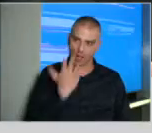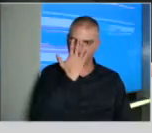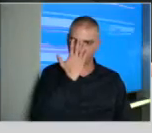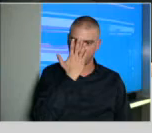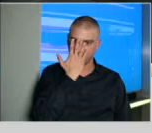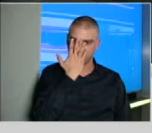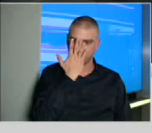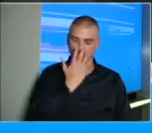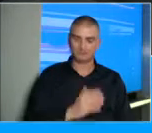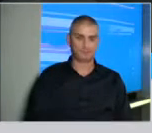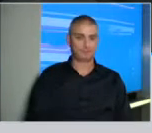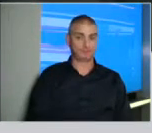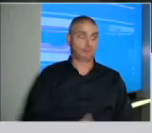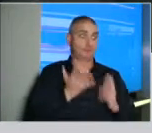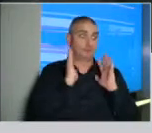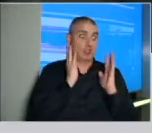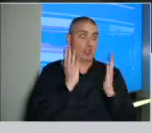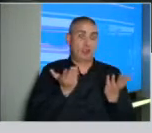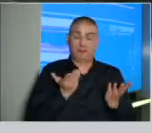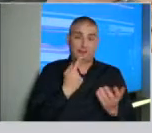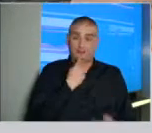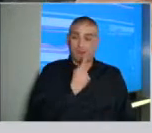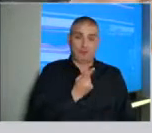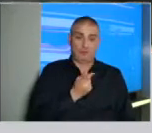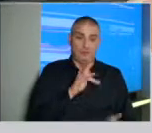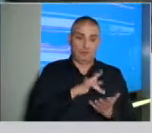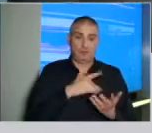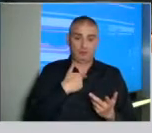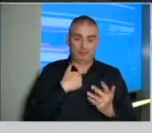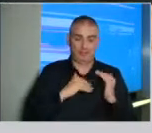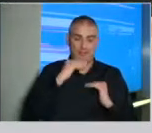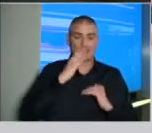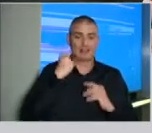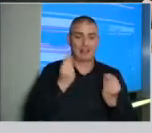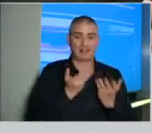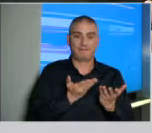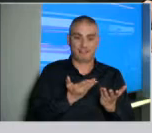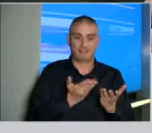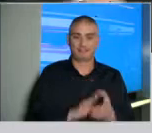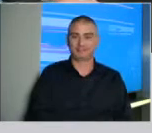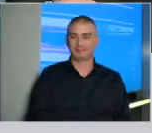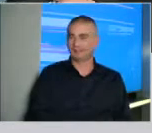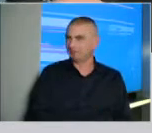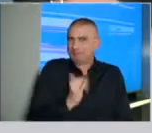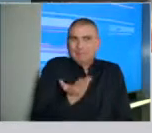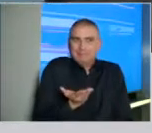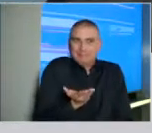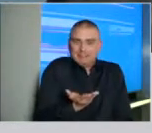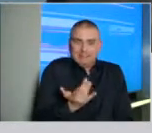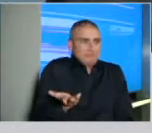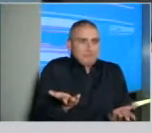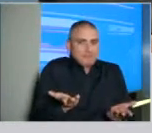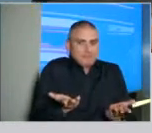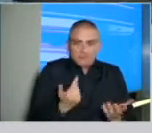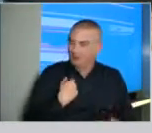הפנים על היוסטור זה מה שאמרו וואו. במקום שבו אני גדלתי על המוצר הזה מה זה? וואו, אני יודעת שאני